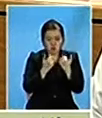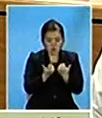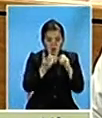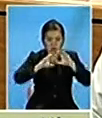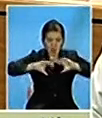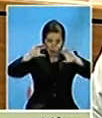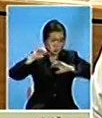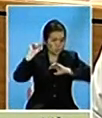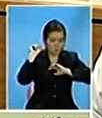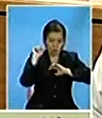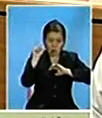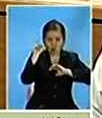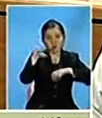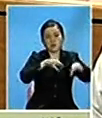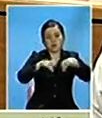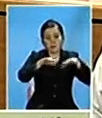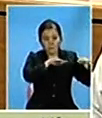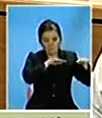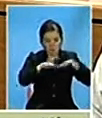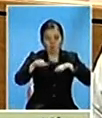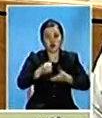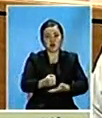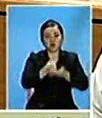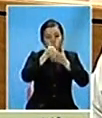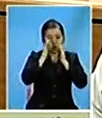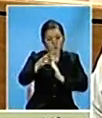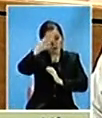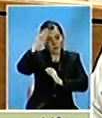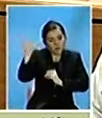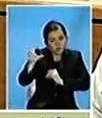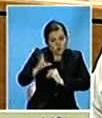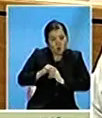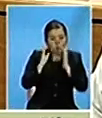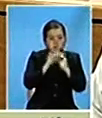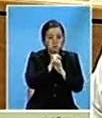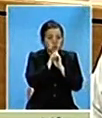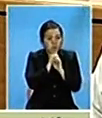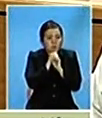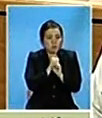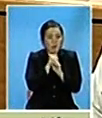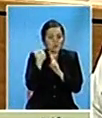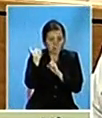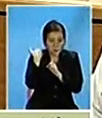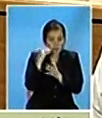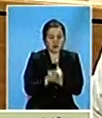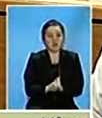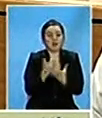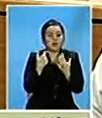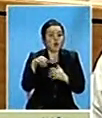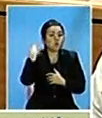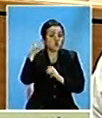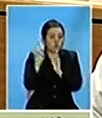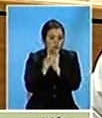าลต้องรีบเตรียมการในการช่วยเหลือผู้ป่วยเรื้อรังผู้สูงอายุมากๆนะ แล้วก็สุดท้ายก็คือผู้หญิงที่มี